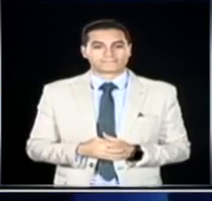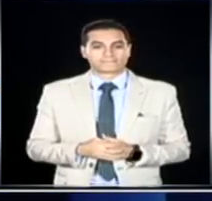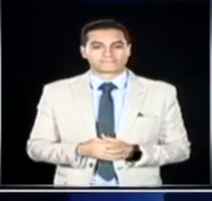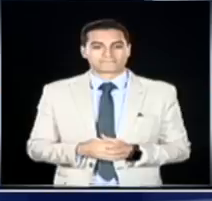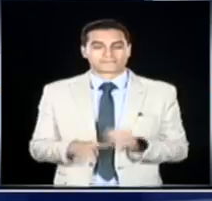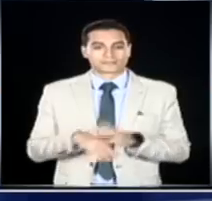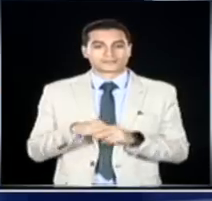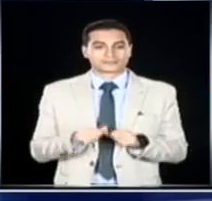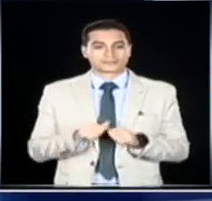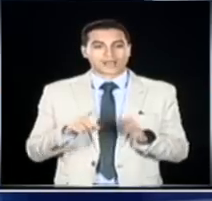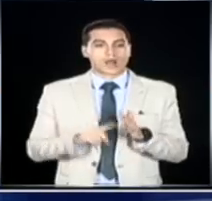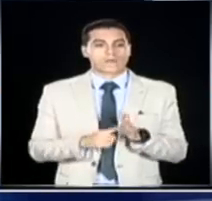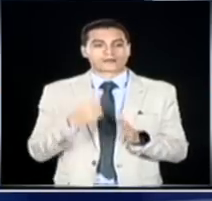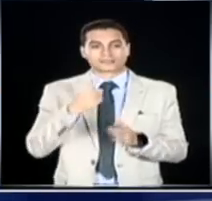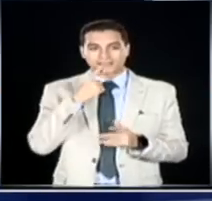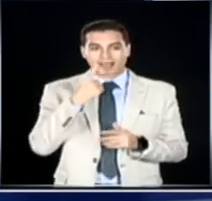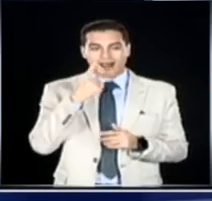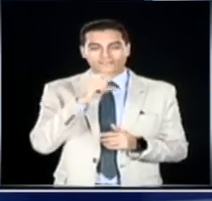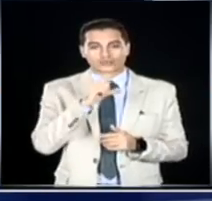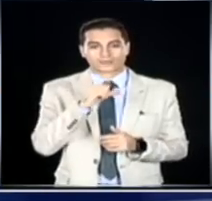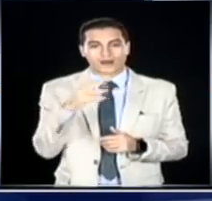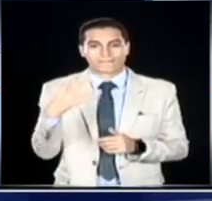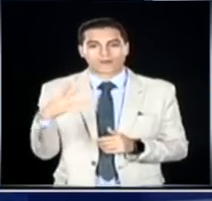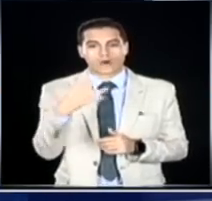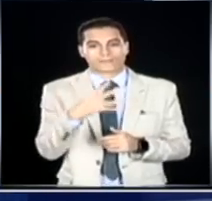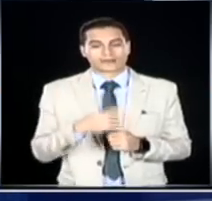تم اصدار لاول مره سنه 1944